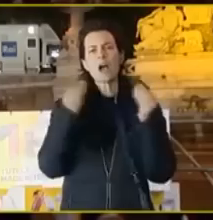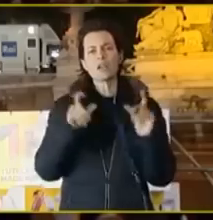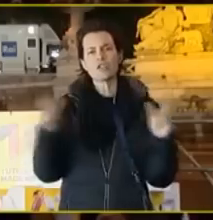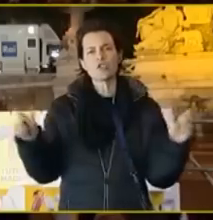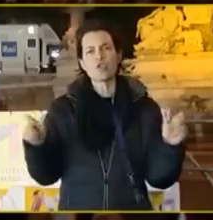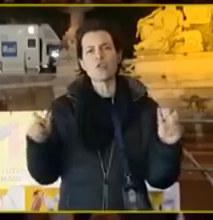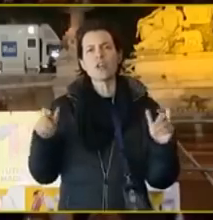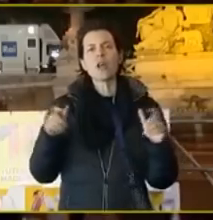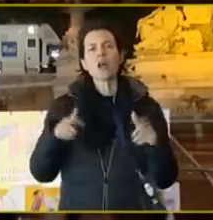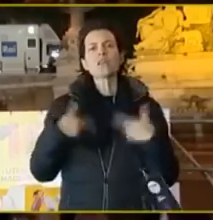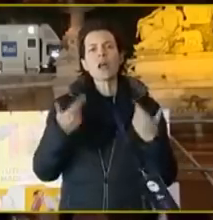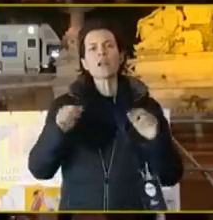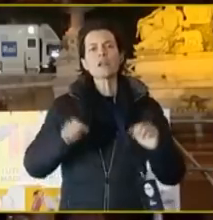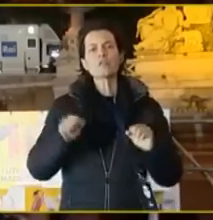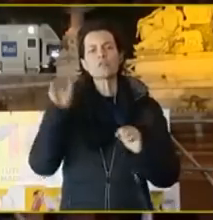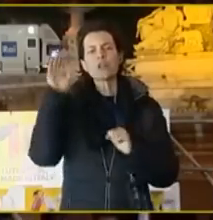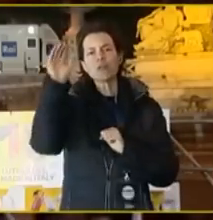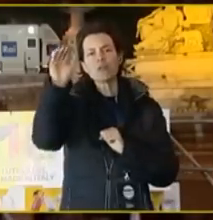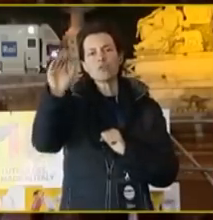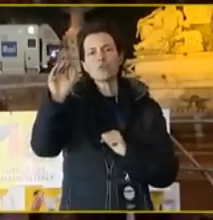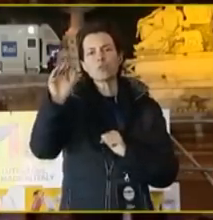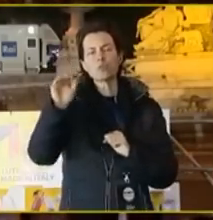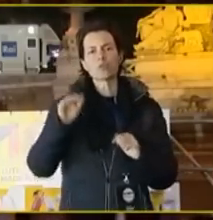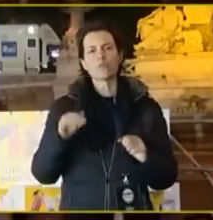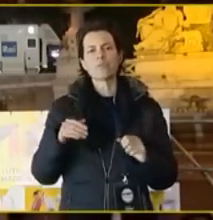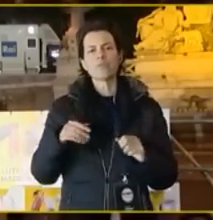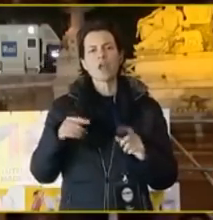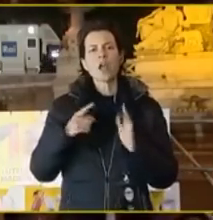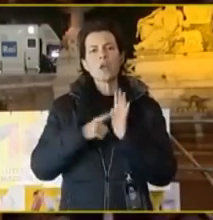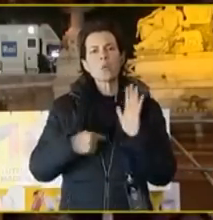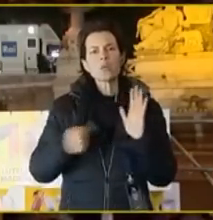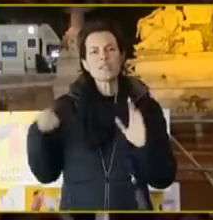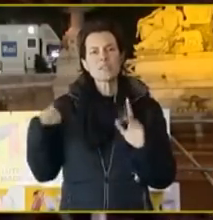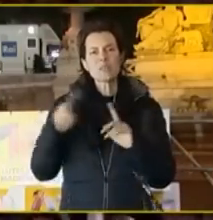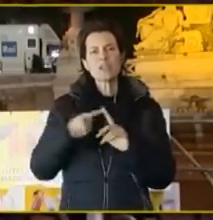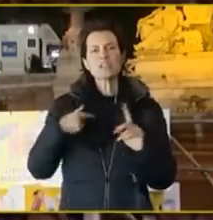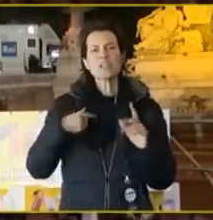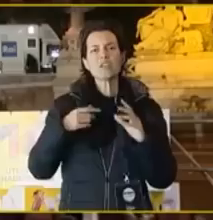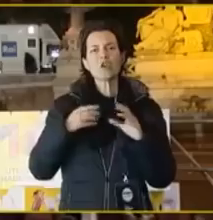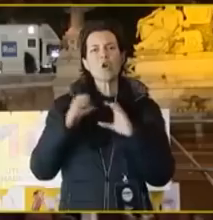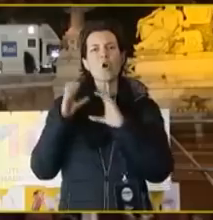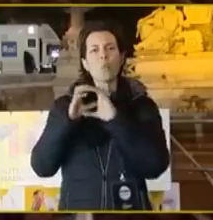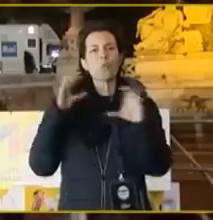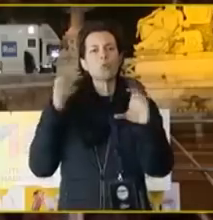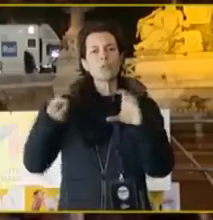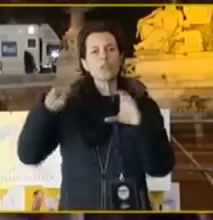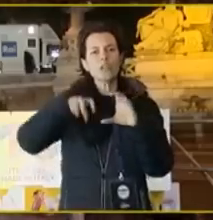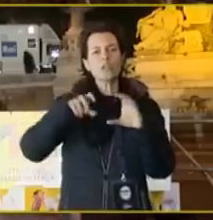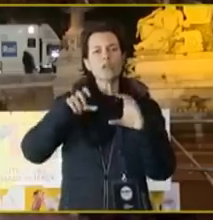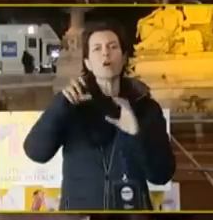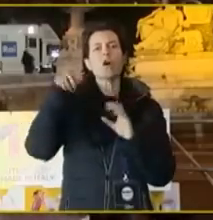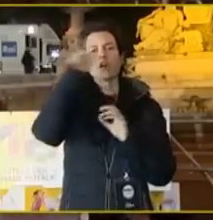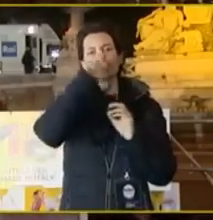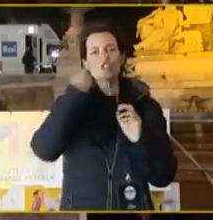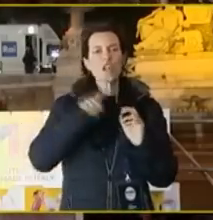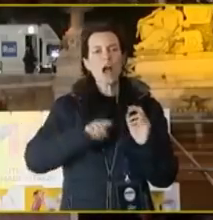nostro futuro. In questi mesi ho girato tutta Italia in un pulmino, da nord a sud. Ho incontrato tantissime persone, studenti,